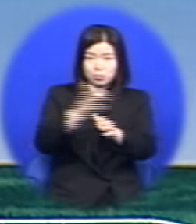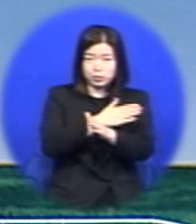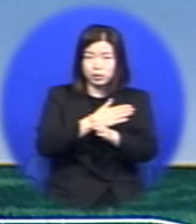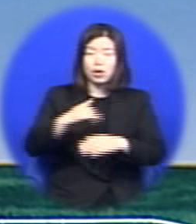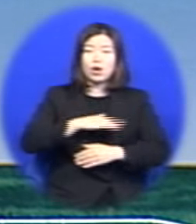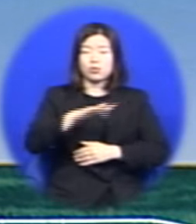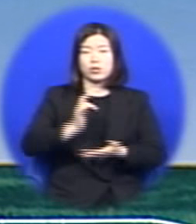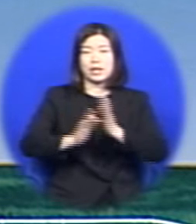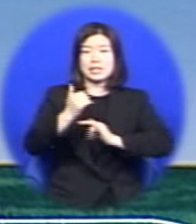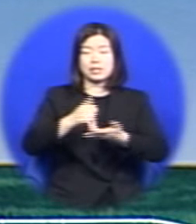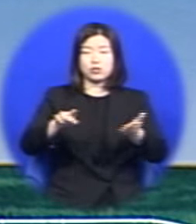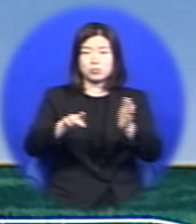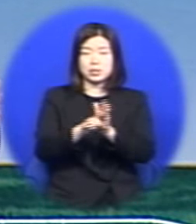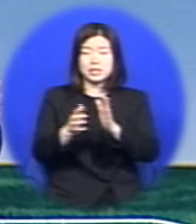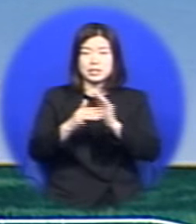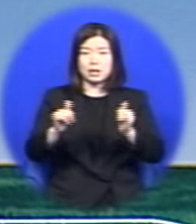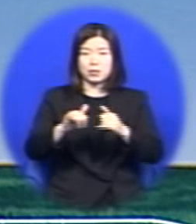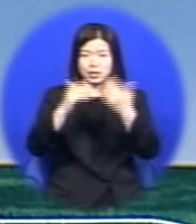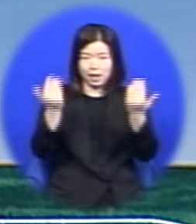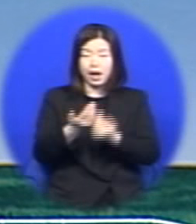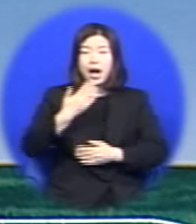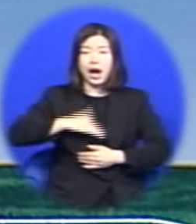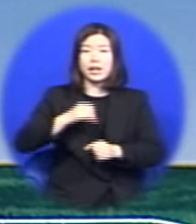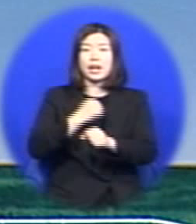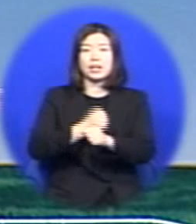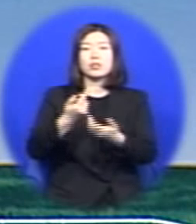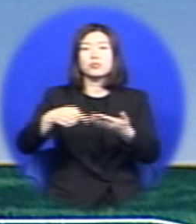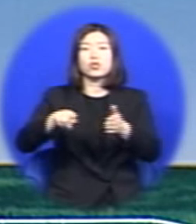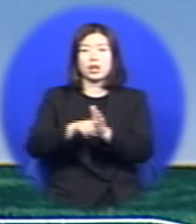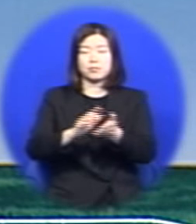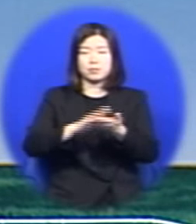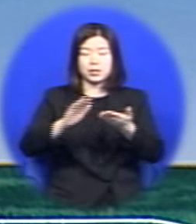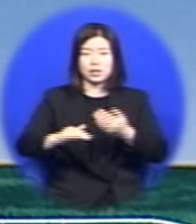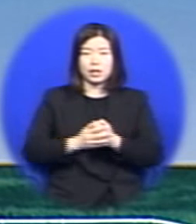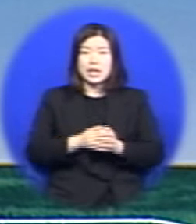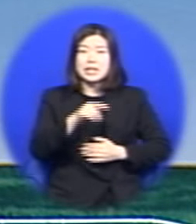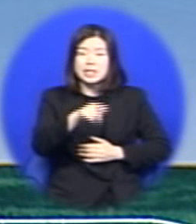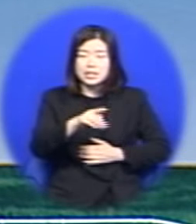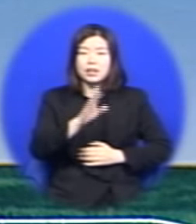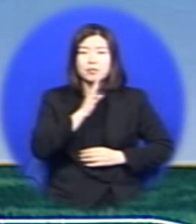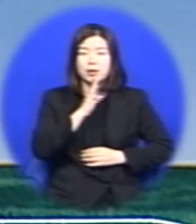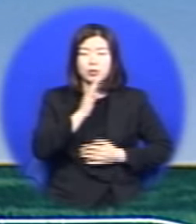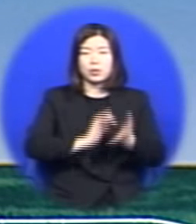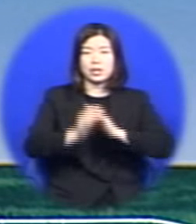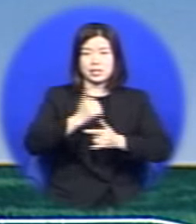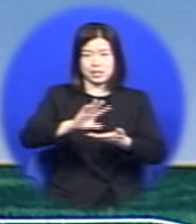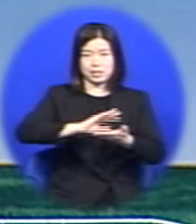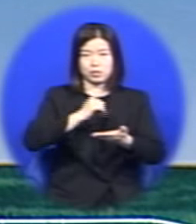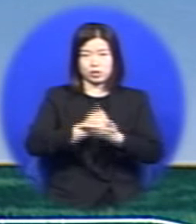겁니다. 이것이 바로 예수 그리스도로 옷을 입고 사는 것입니다.